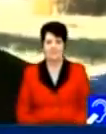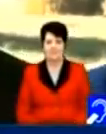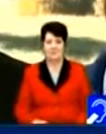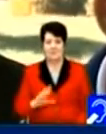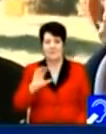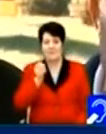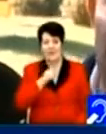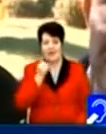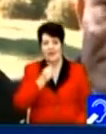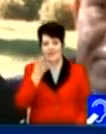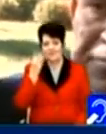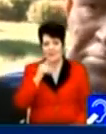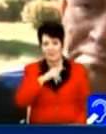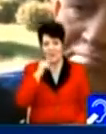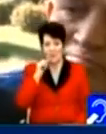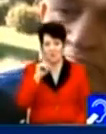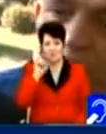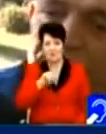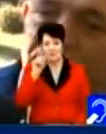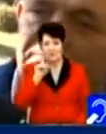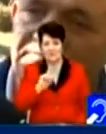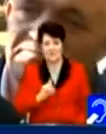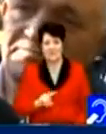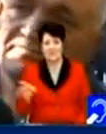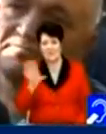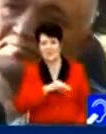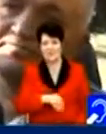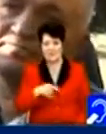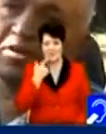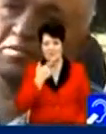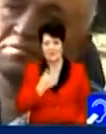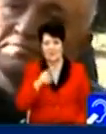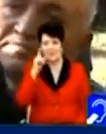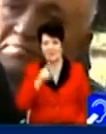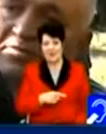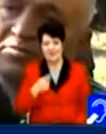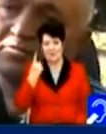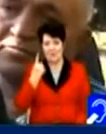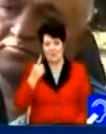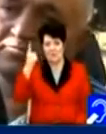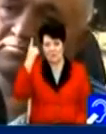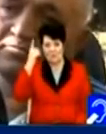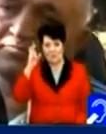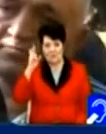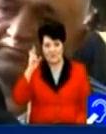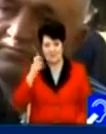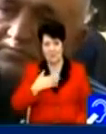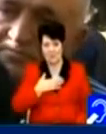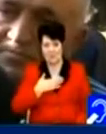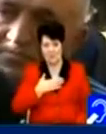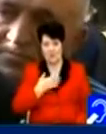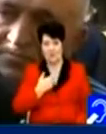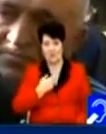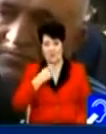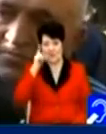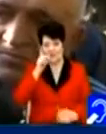Țigani, moldoveni, ruși, ucraineni, jidani, toți suntem într-un loc, toți suntem frate. Unii cu Dumnezeu cu noi, noi și ținem și la